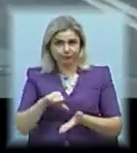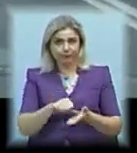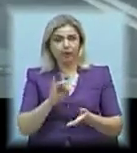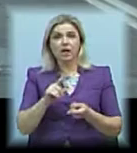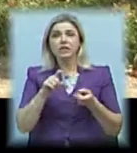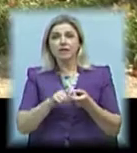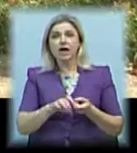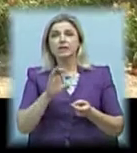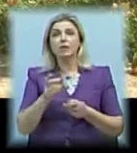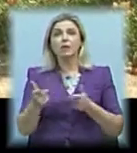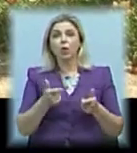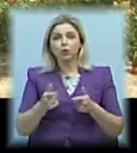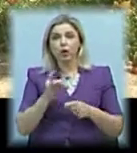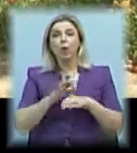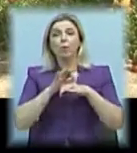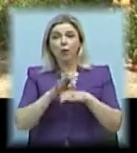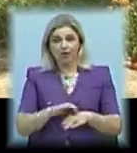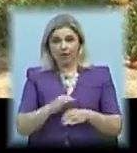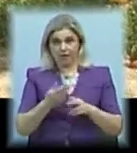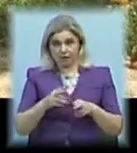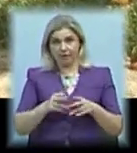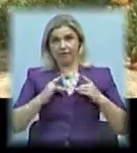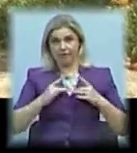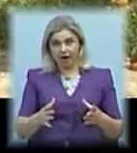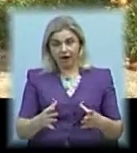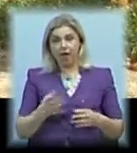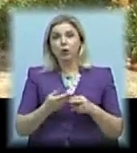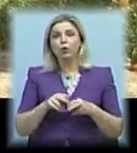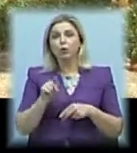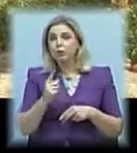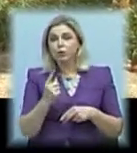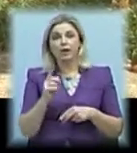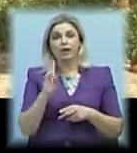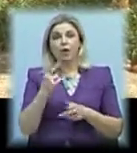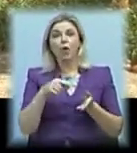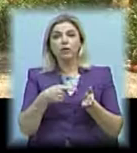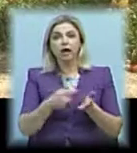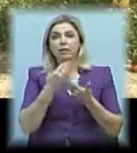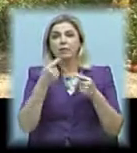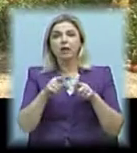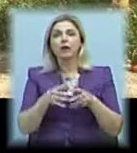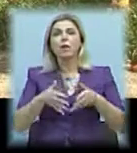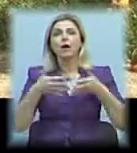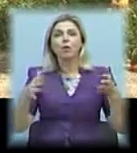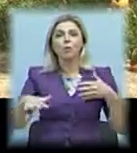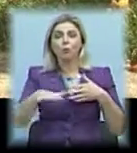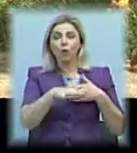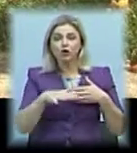не тільки з підготовкою, але й з самим проведенням самого свята, тому що в місті Миколаєві нема такої величезної